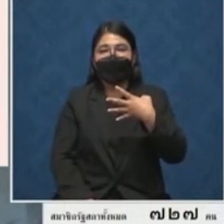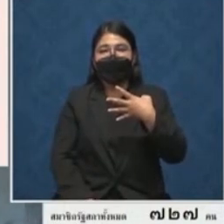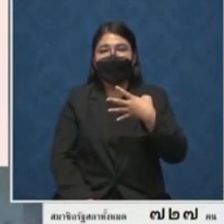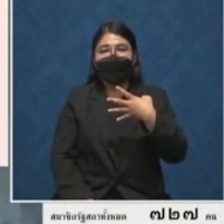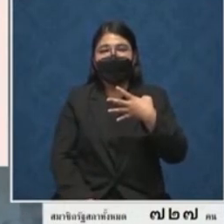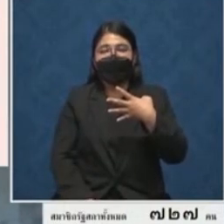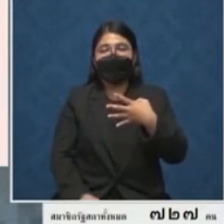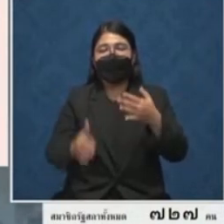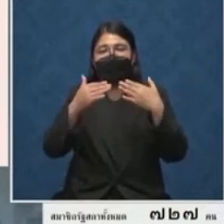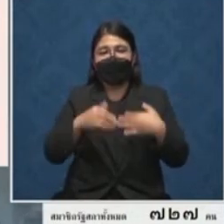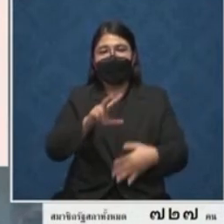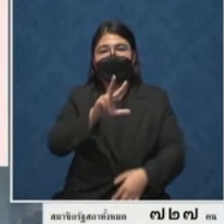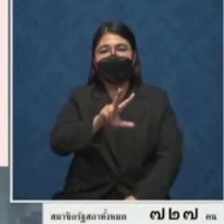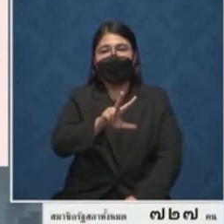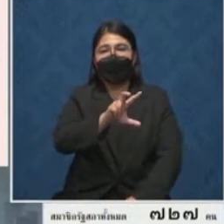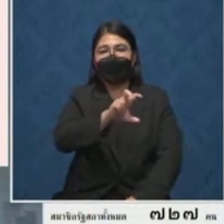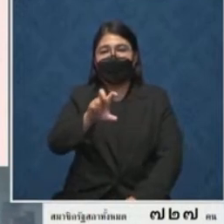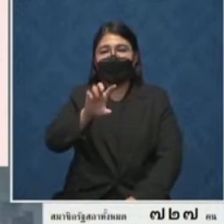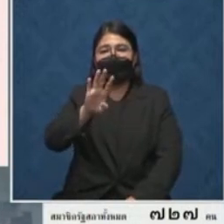342นายพัฒนาสรรพโส